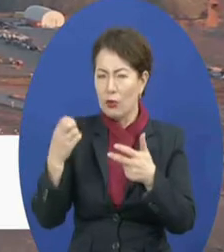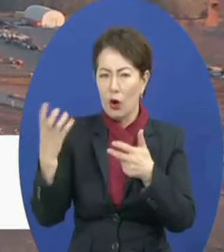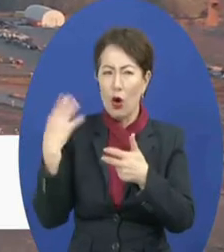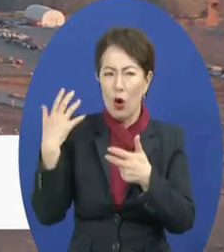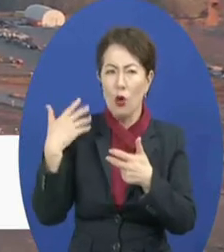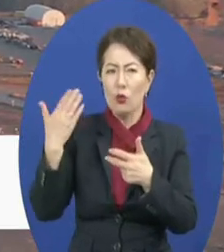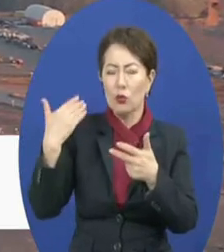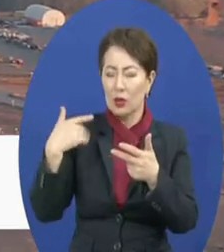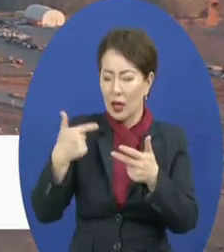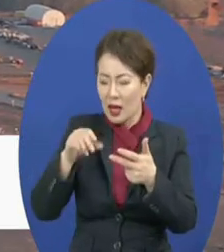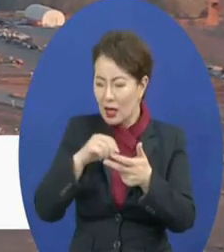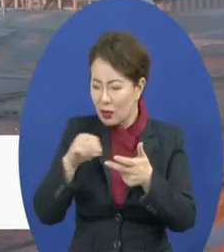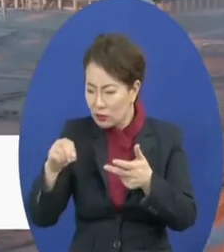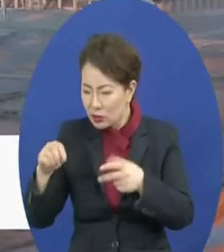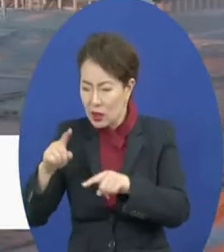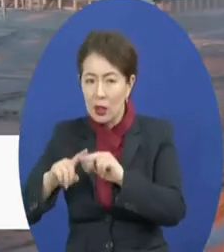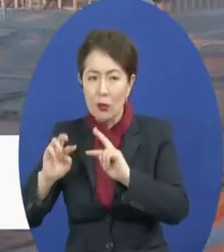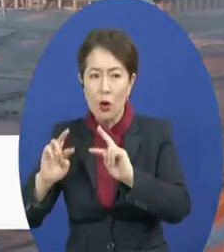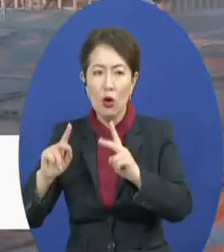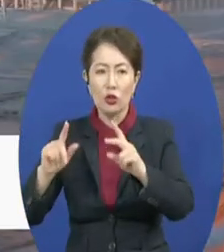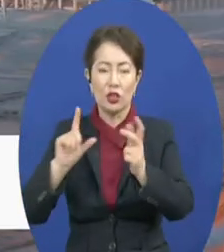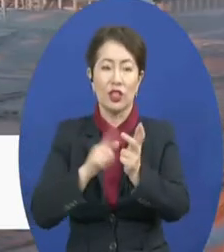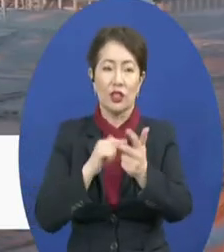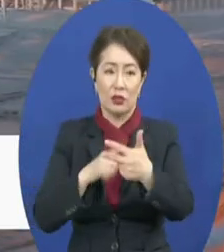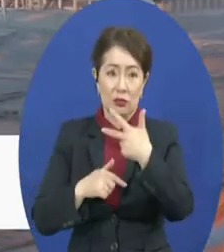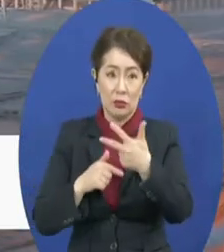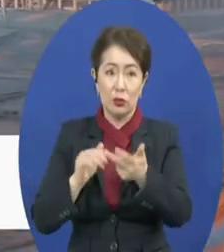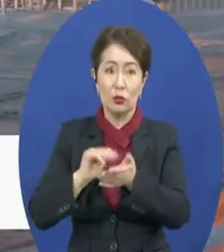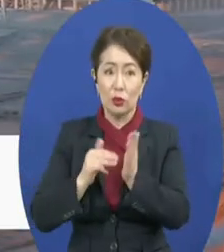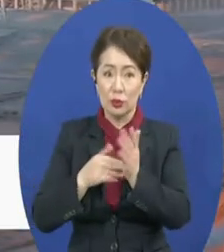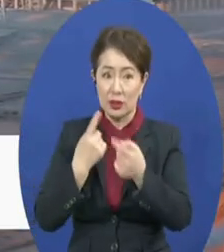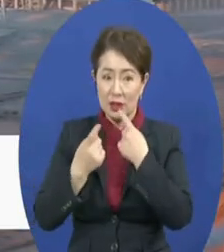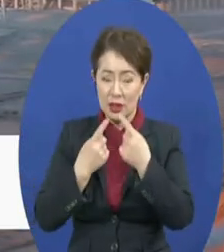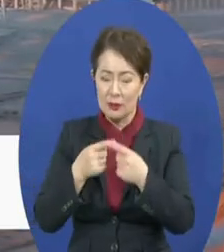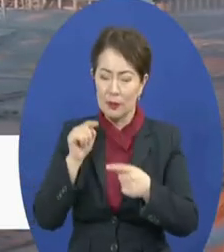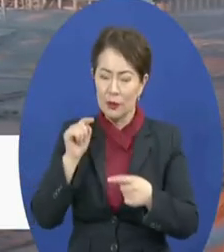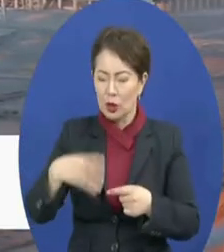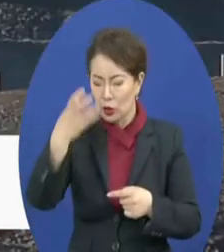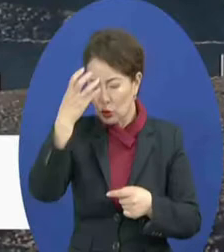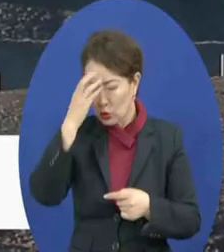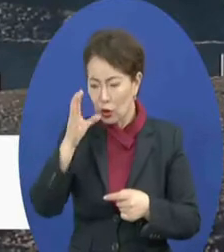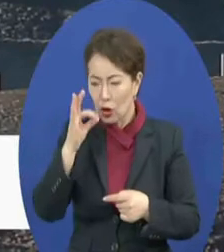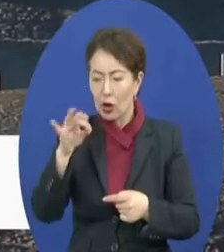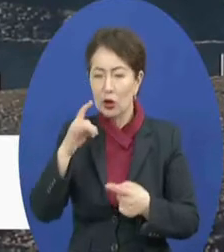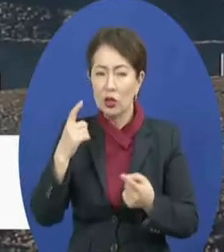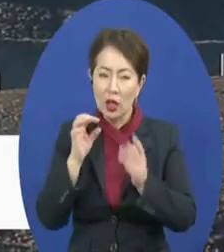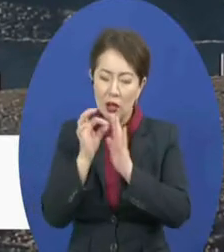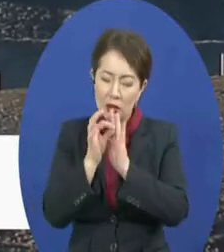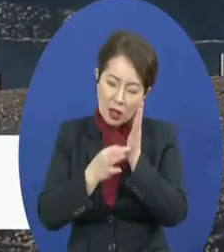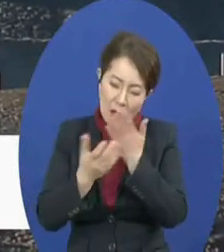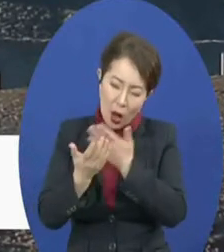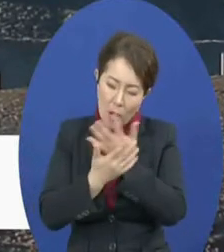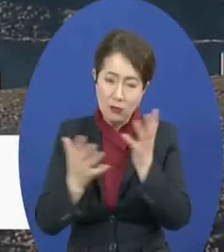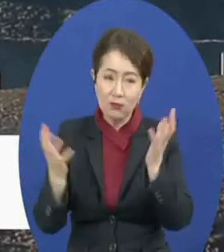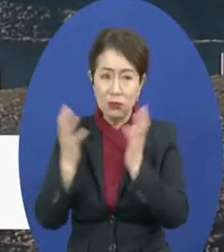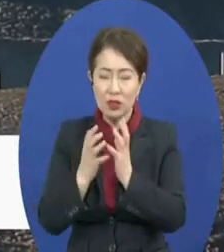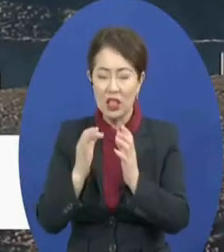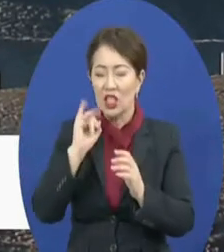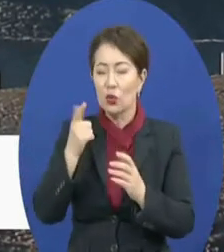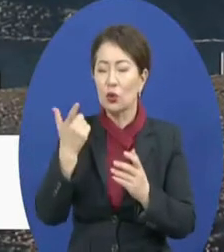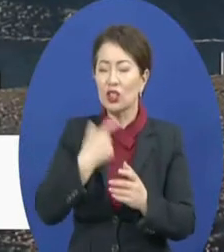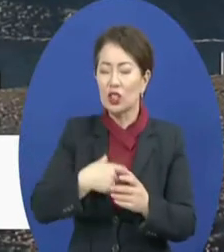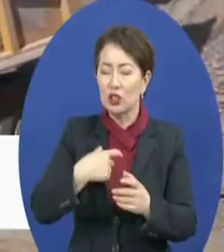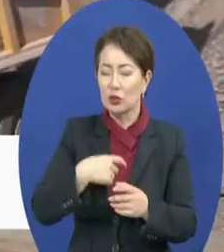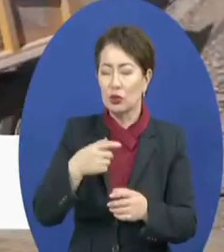нийт гэрээ хилцээрүүдэд нэмэлт өөрчлөлт оруулахар төлөвлөд байсан юм а. Өнөөдөр төрийн ордонд ихэлсэн энэхүү хилцээний тухайд улсын хурлын гишүүн төр